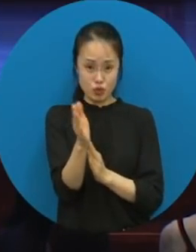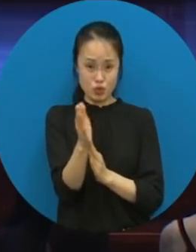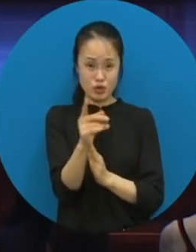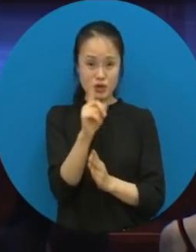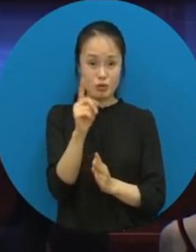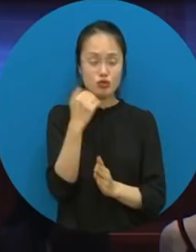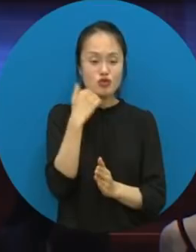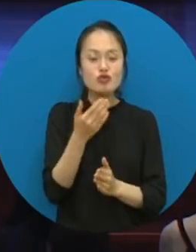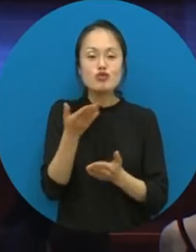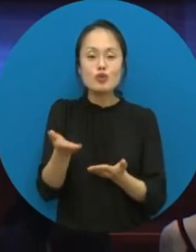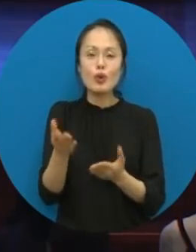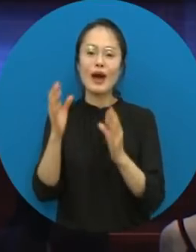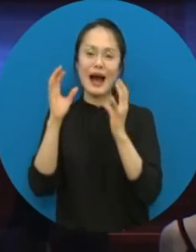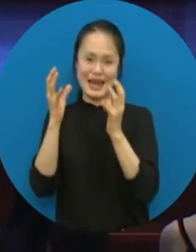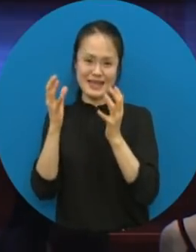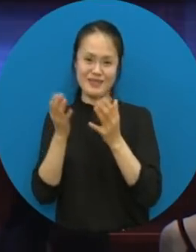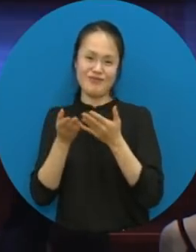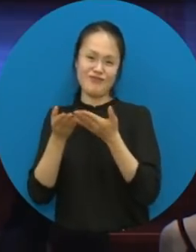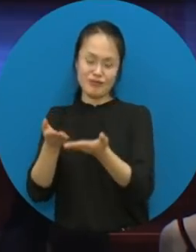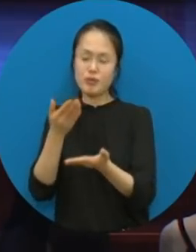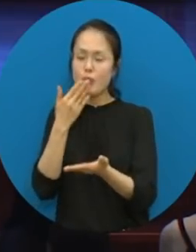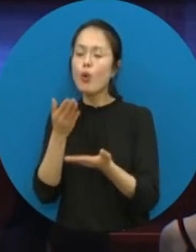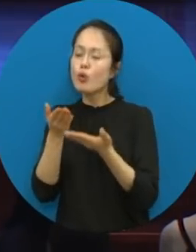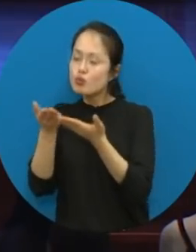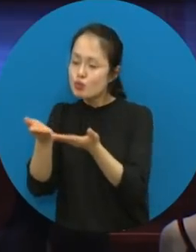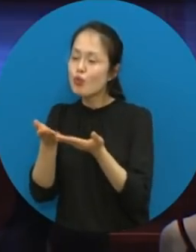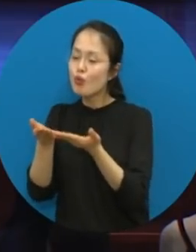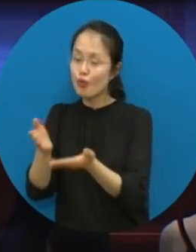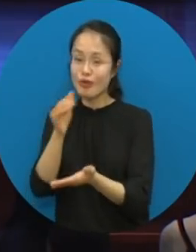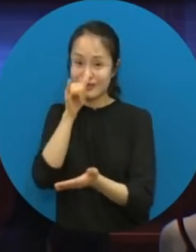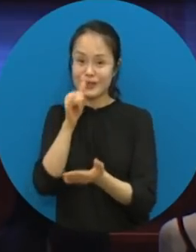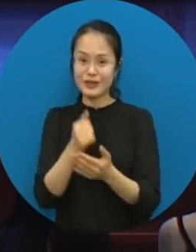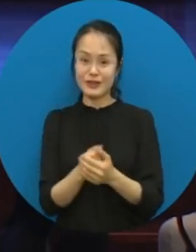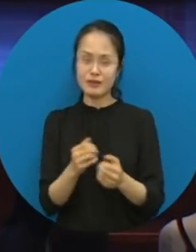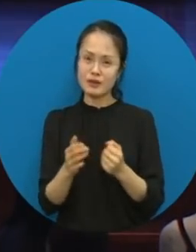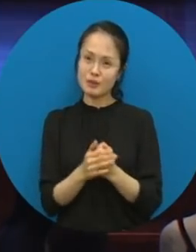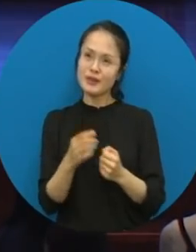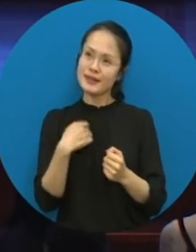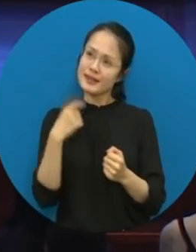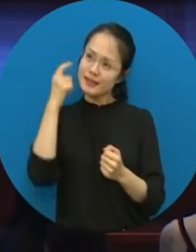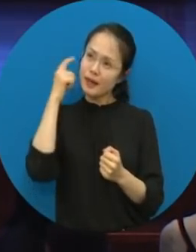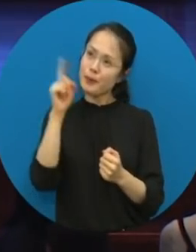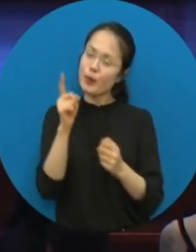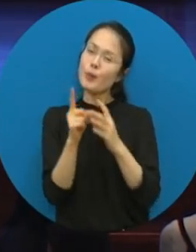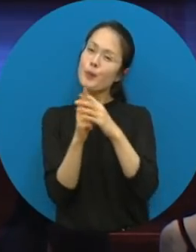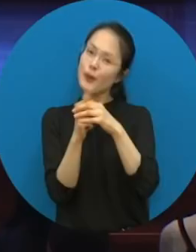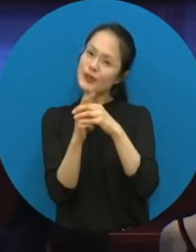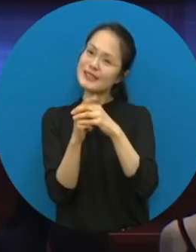워낙 힘든 때였으니까요. 그러니까 제가 보기엔 분명히 멸치가 맞습니다.